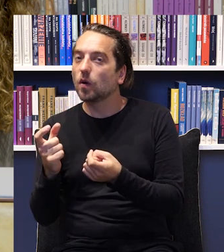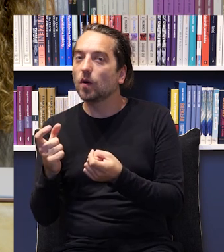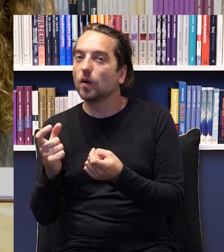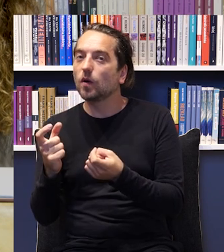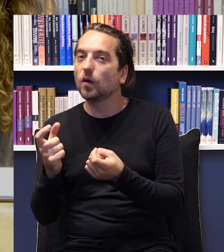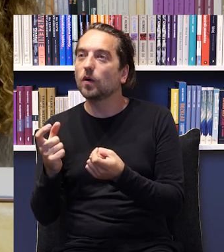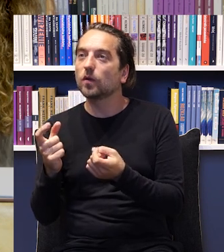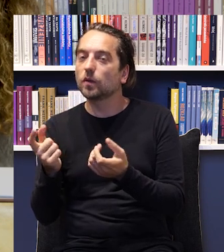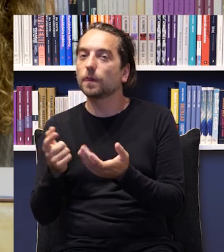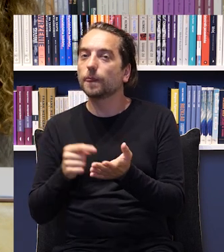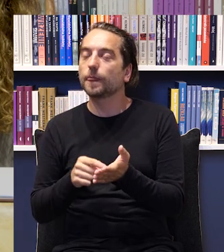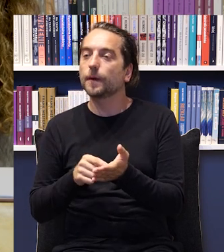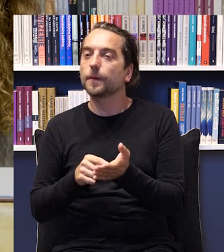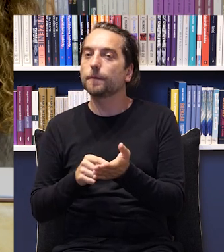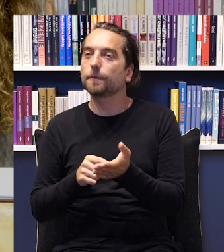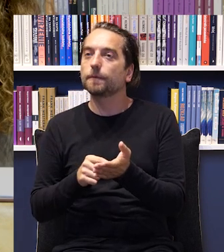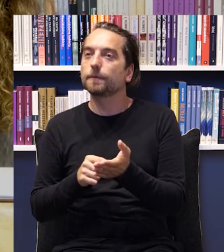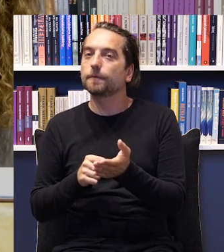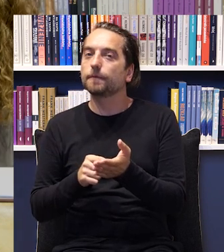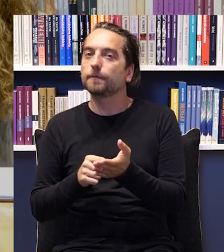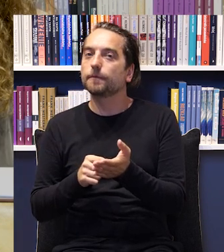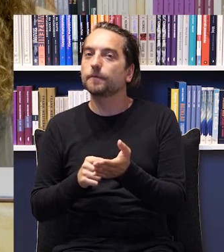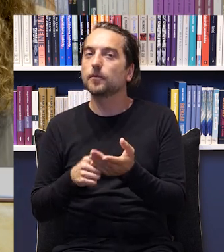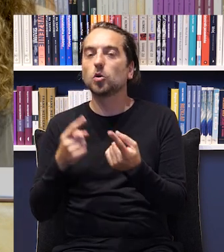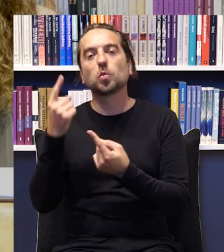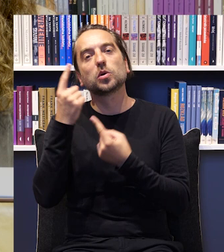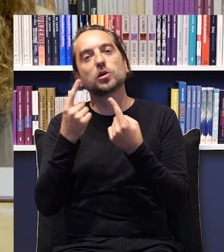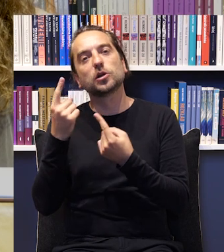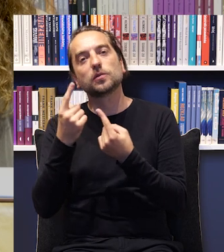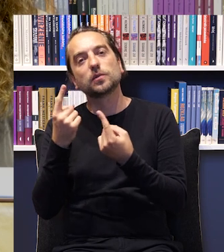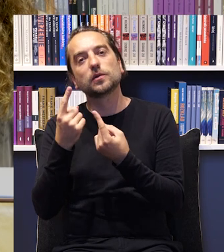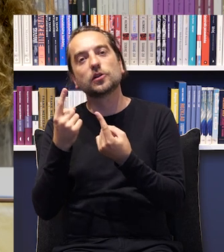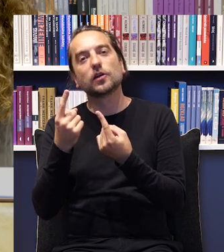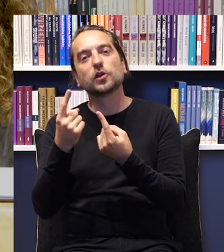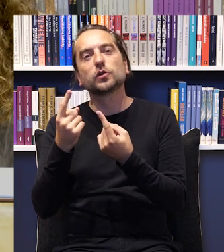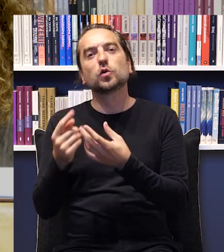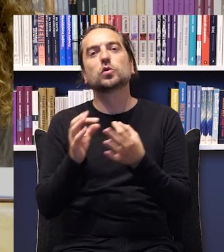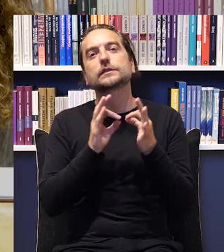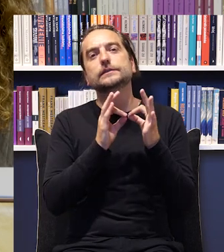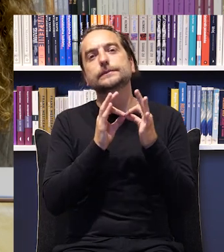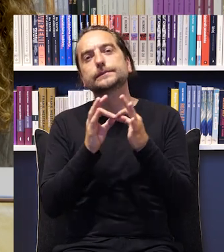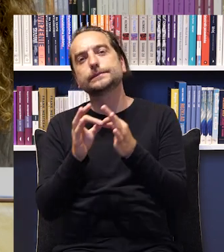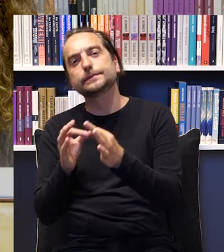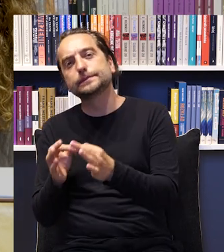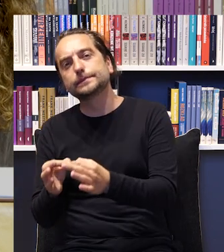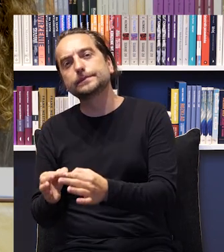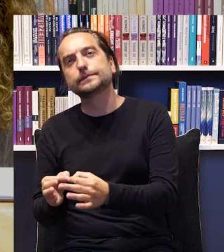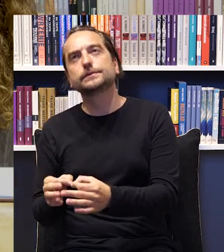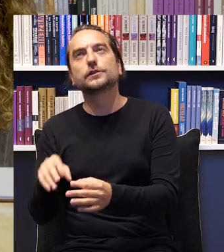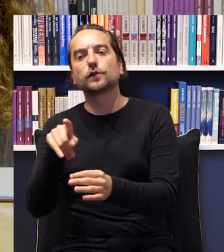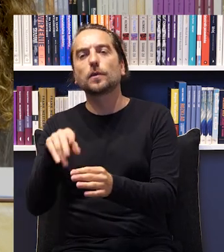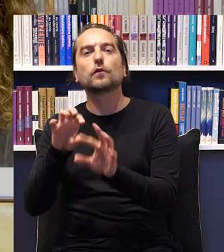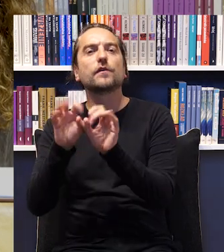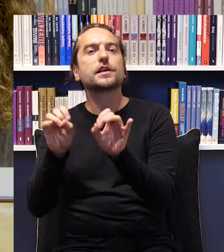jeżeli chodzi o to zdanie w ogóle, prawda, że też może myślałam bardziej o takim przetrwaniu